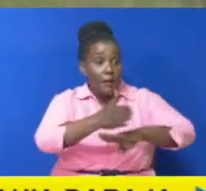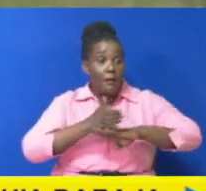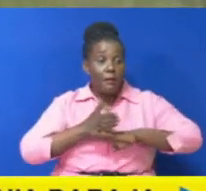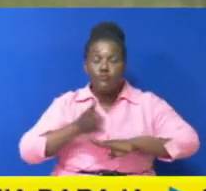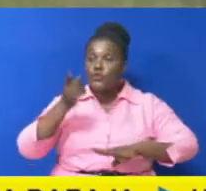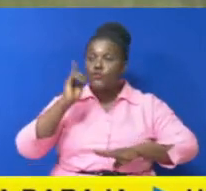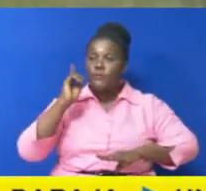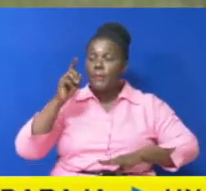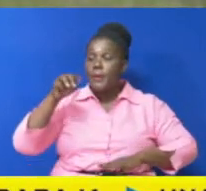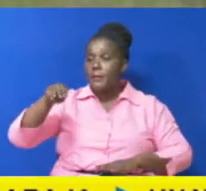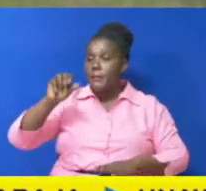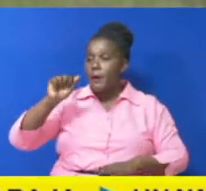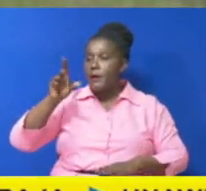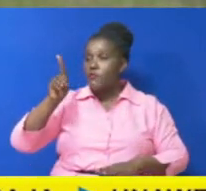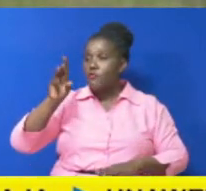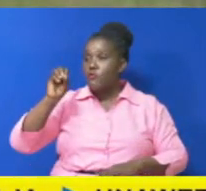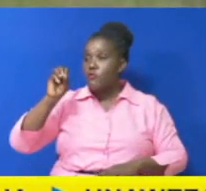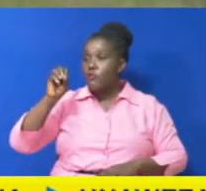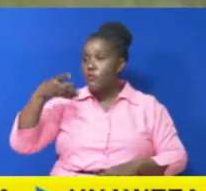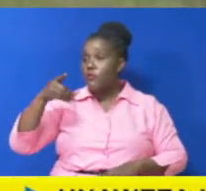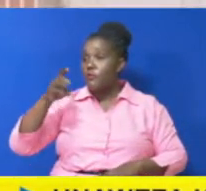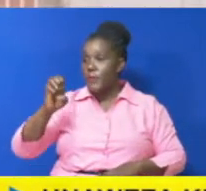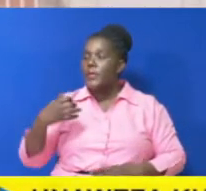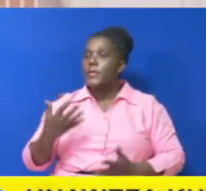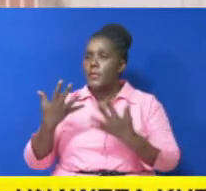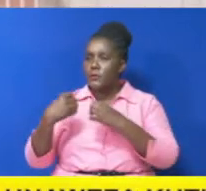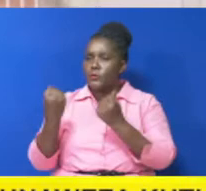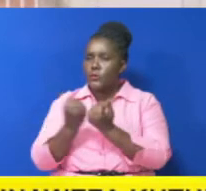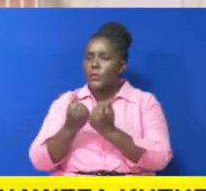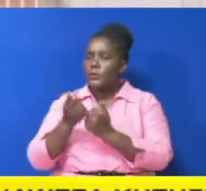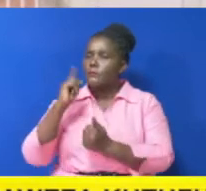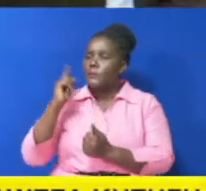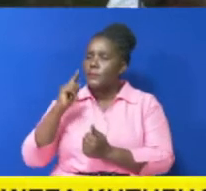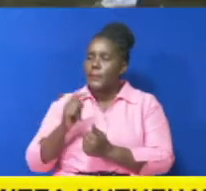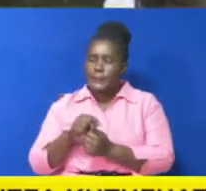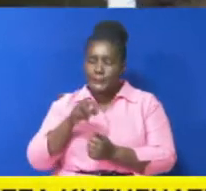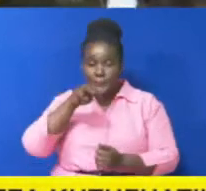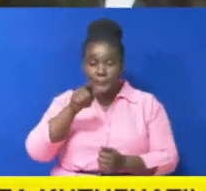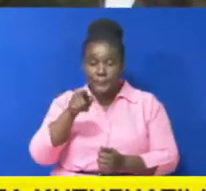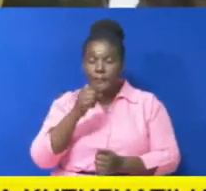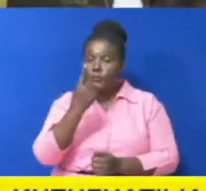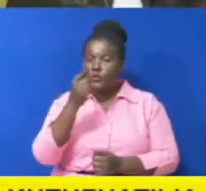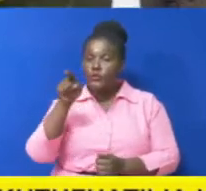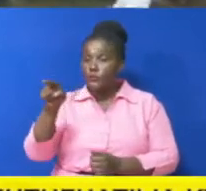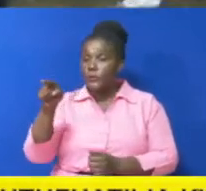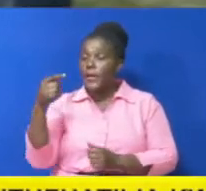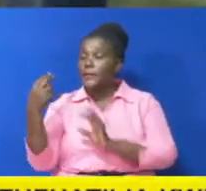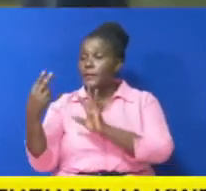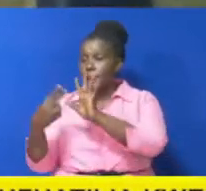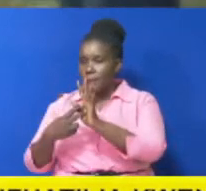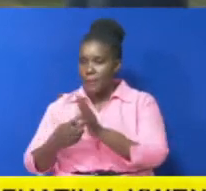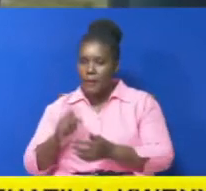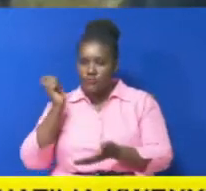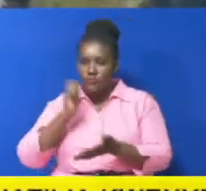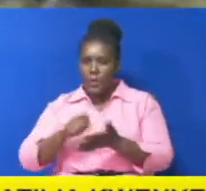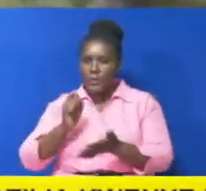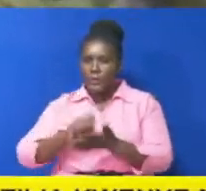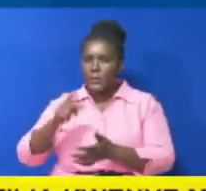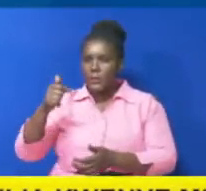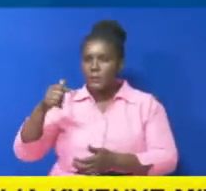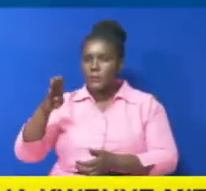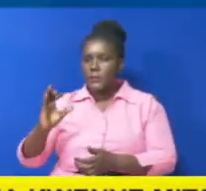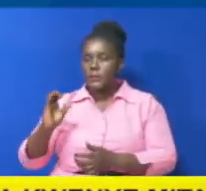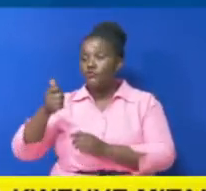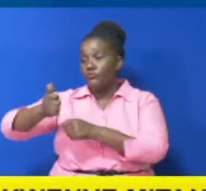Madope ina uwezo wa kuzalisha umeme megawati 1.7. Tatu Abdallah, TBC